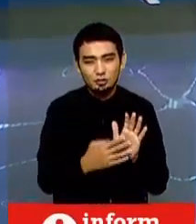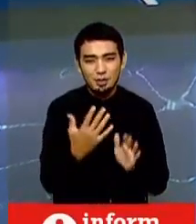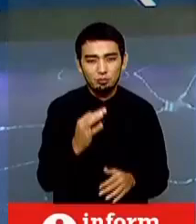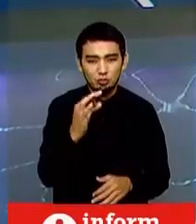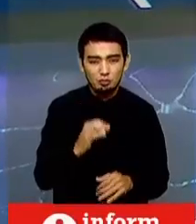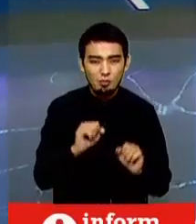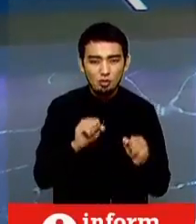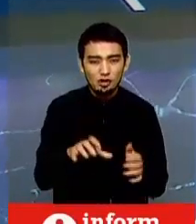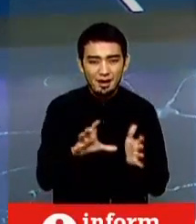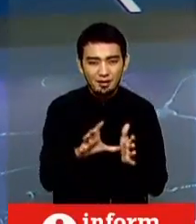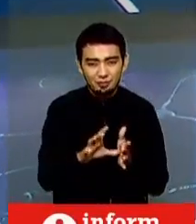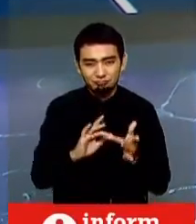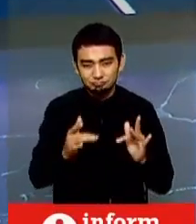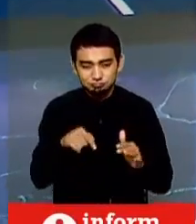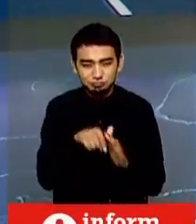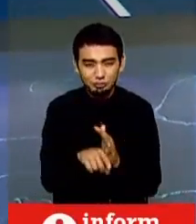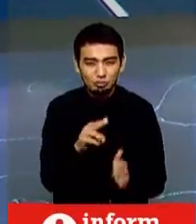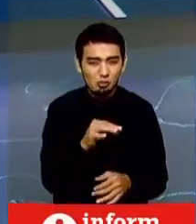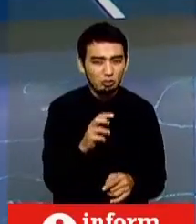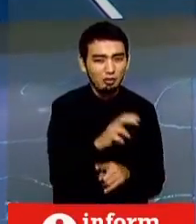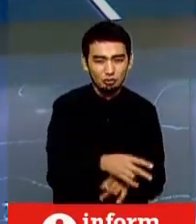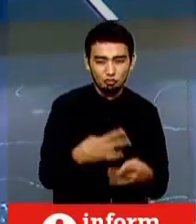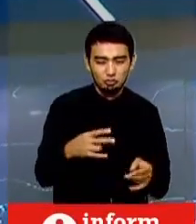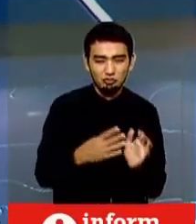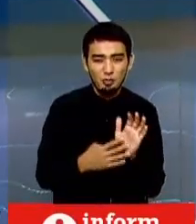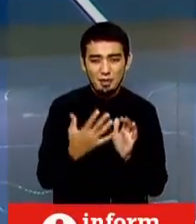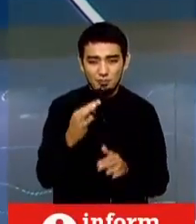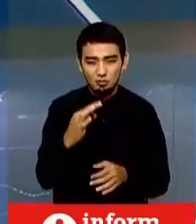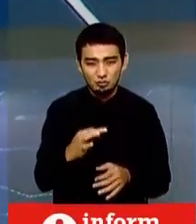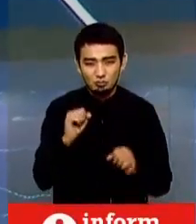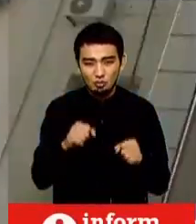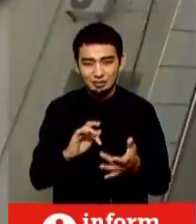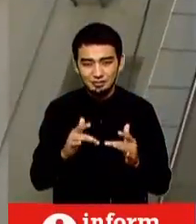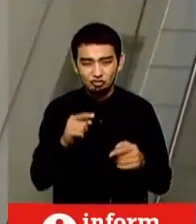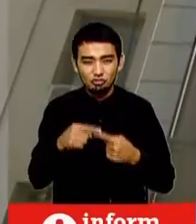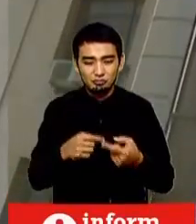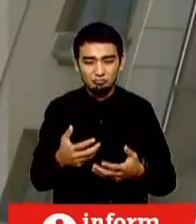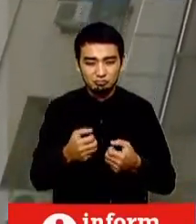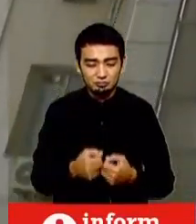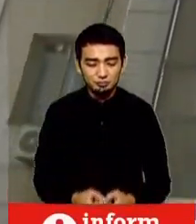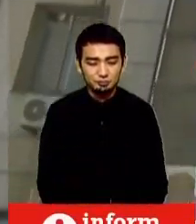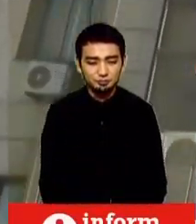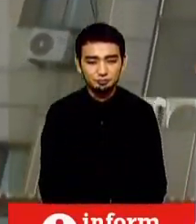можно получить электронно, даже не обращаясь в ЦОНы. Анастасия Новикова продолжит тему.